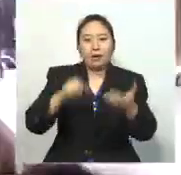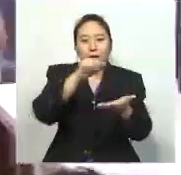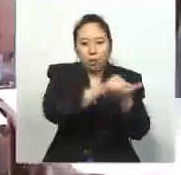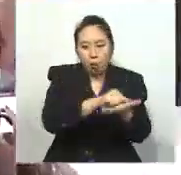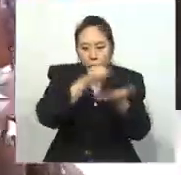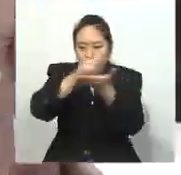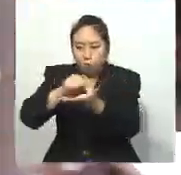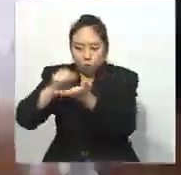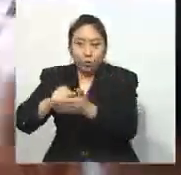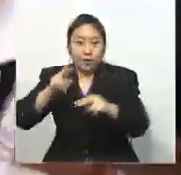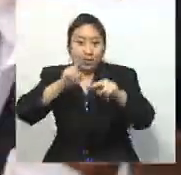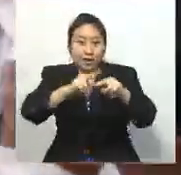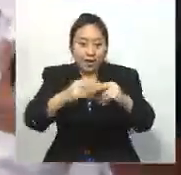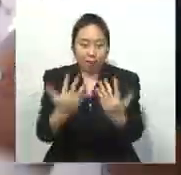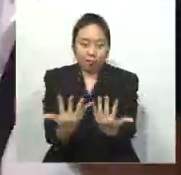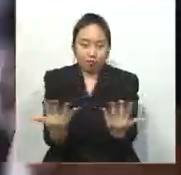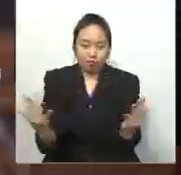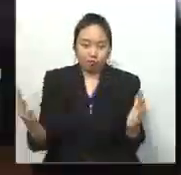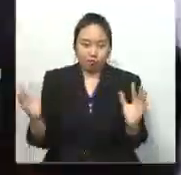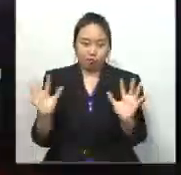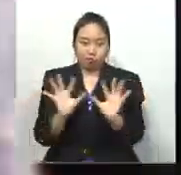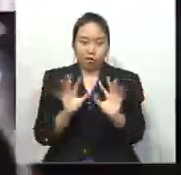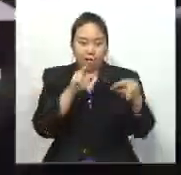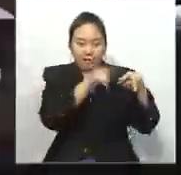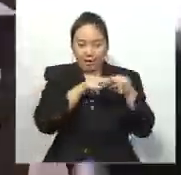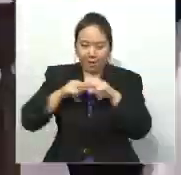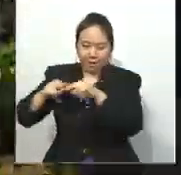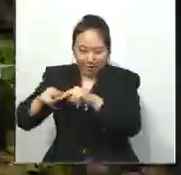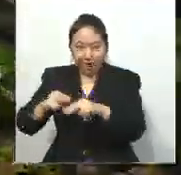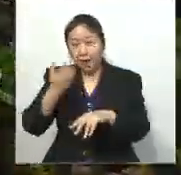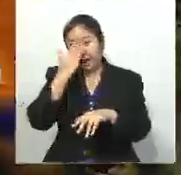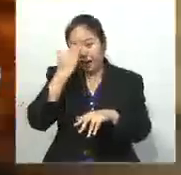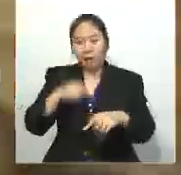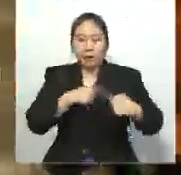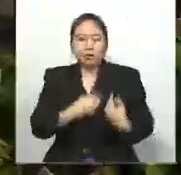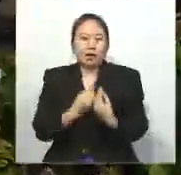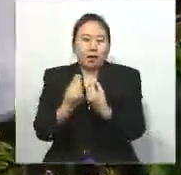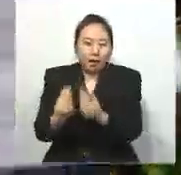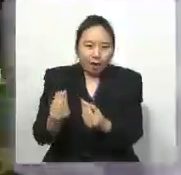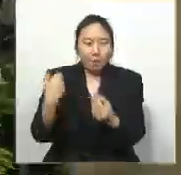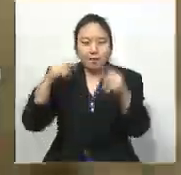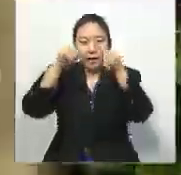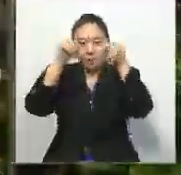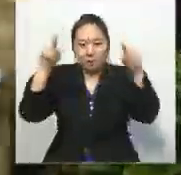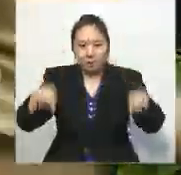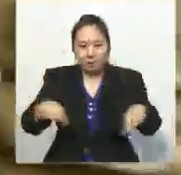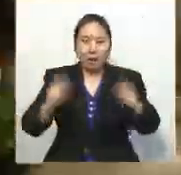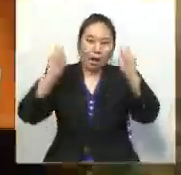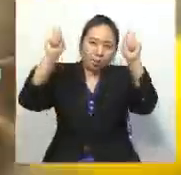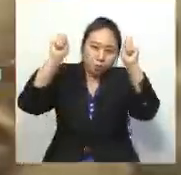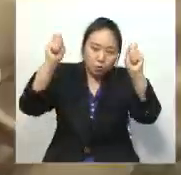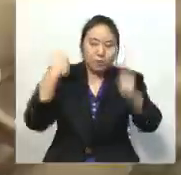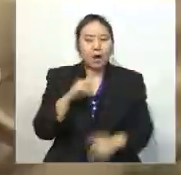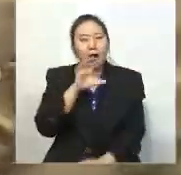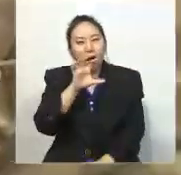ที่บนอัฐจันทร์และบริเวณหน้าอาคารกีฬาเวท2เพื่อให้กำลังใจซึ่งมีทั้งการชูป้ายผู้สมัครพร้อมทั้งส่